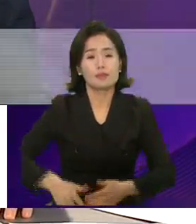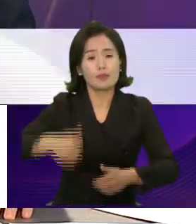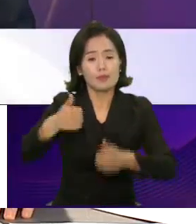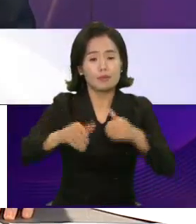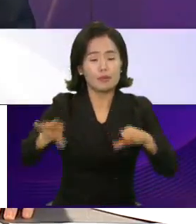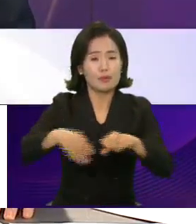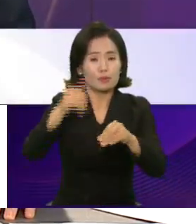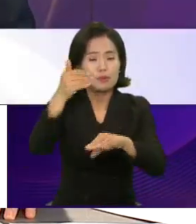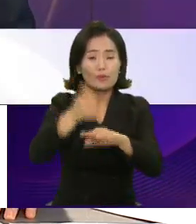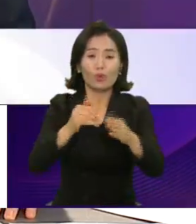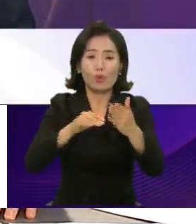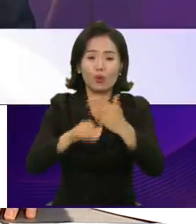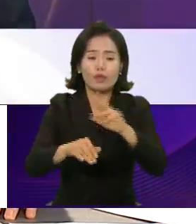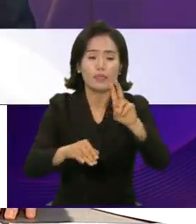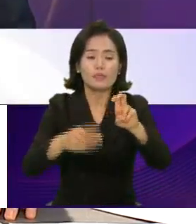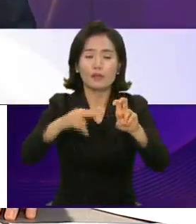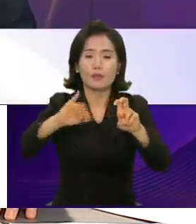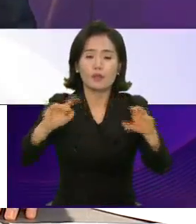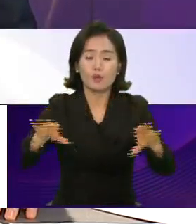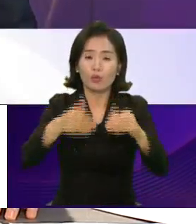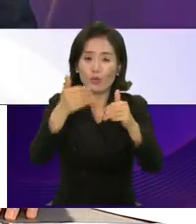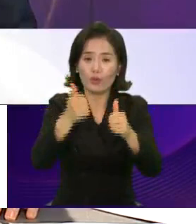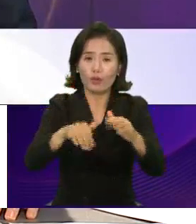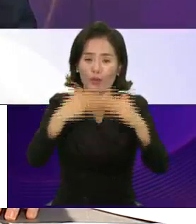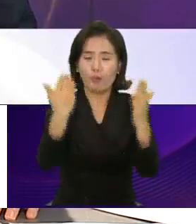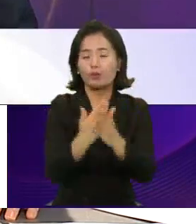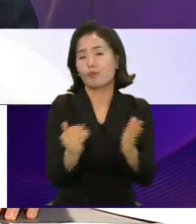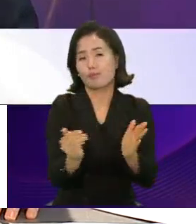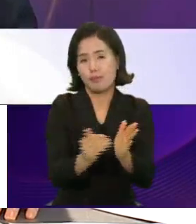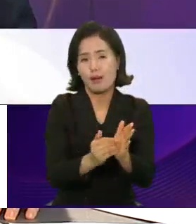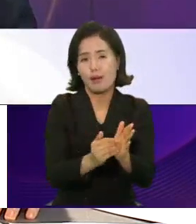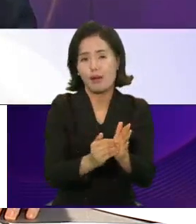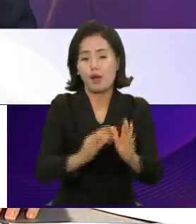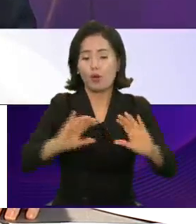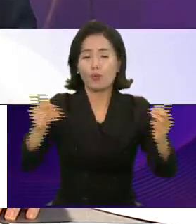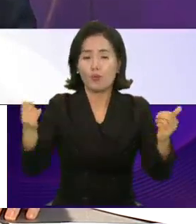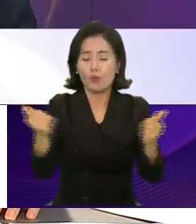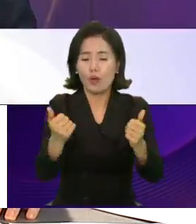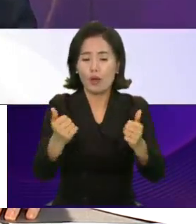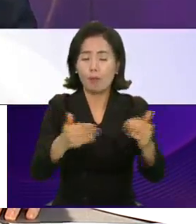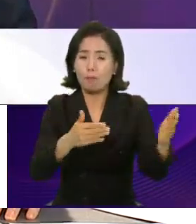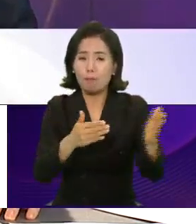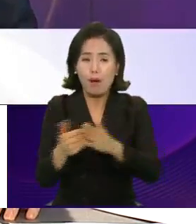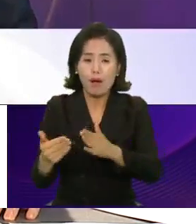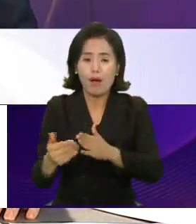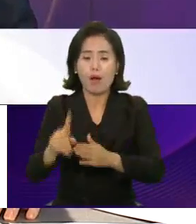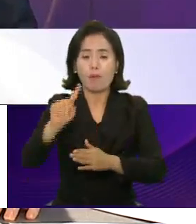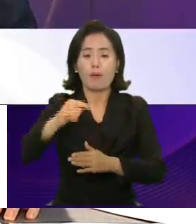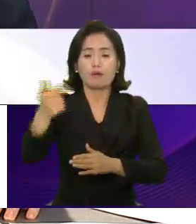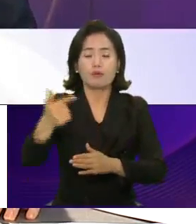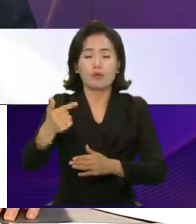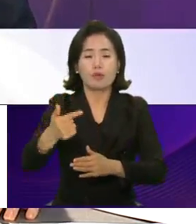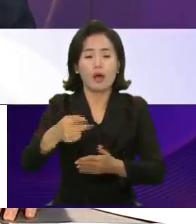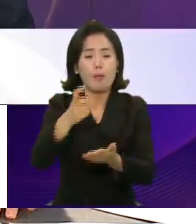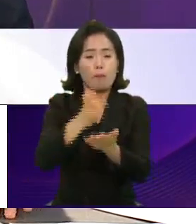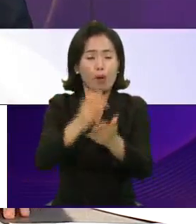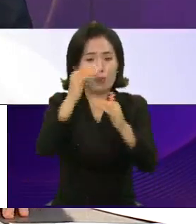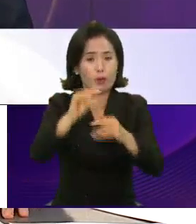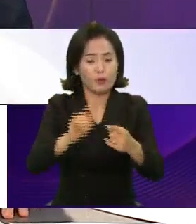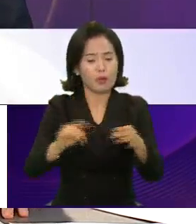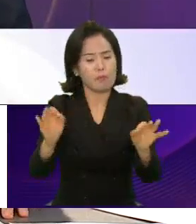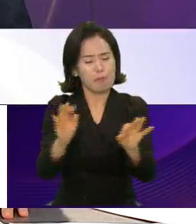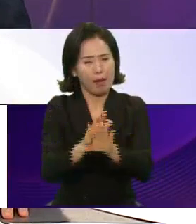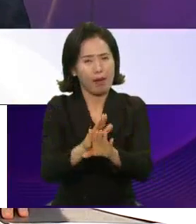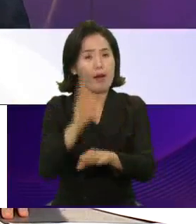치열했던 이번 총선이 끝나면 제21대 국회도 막을 내리게 됩니다. 국회 문턱을 넘지 못한 1만 6천 개가 넘는 법안들도